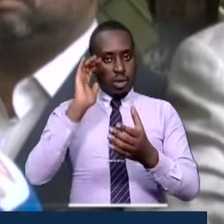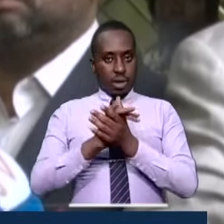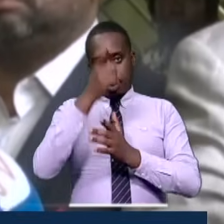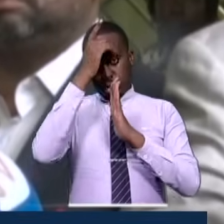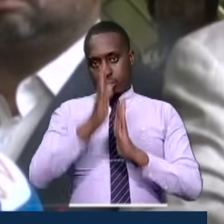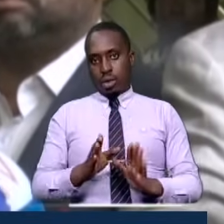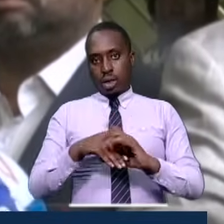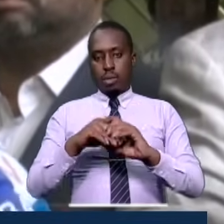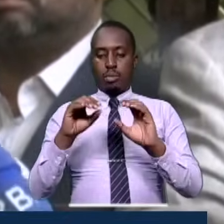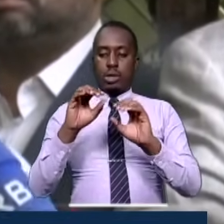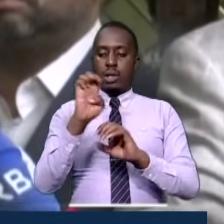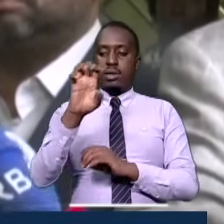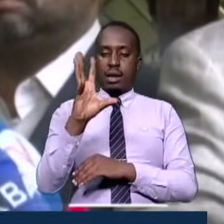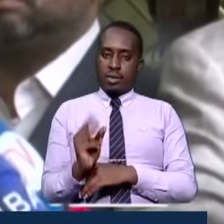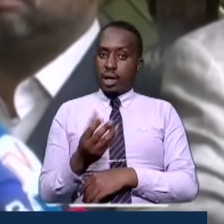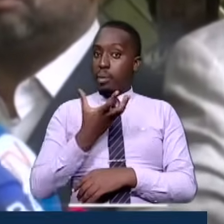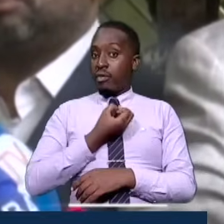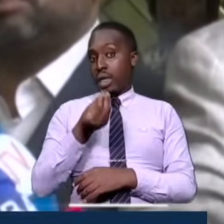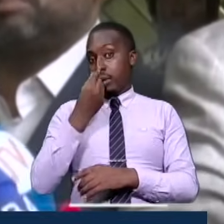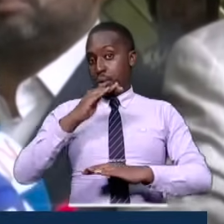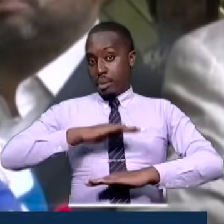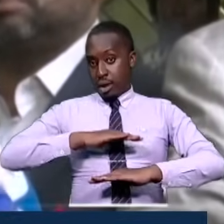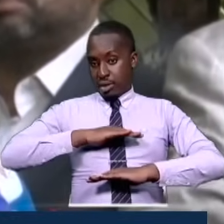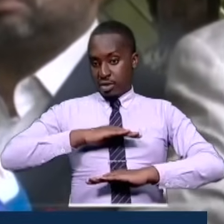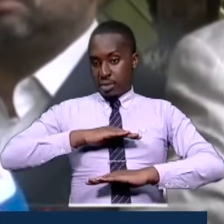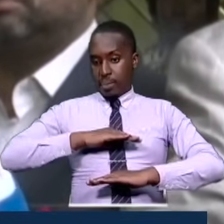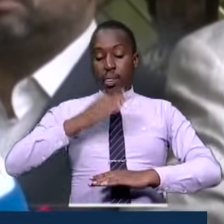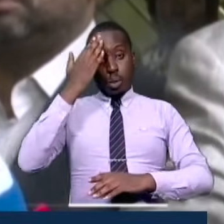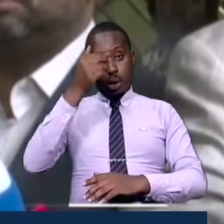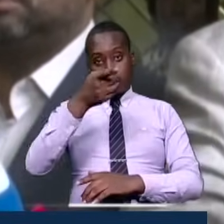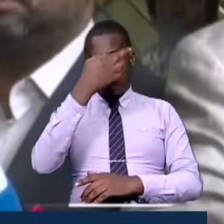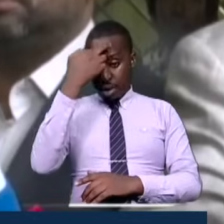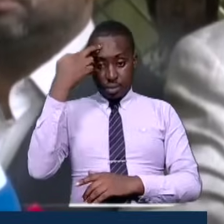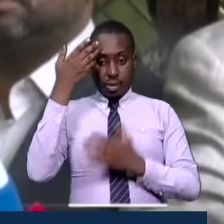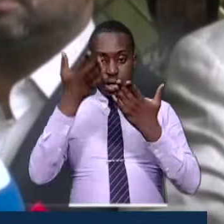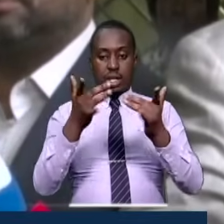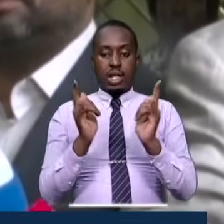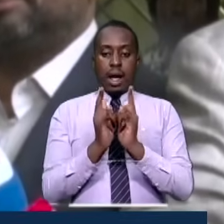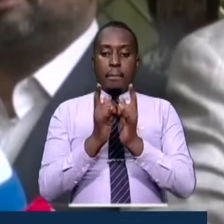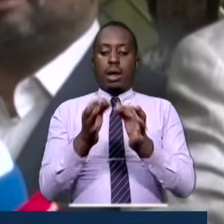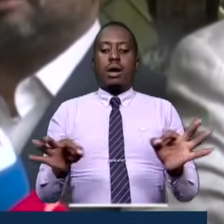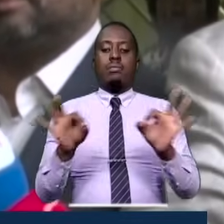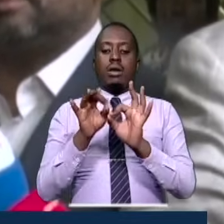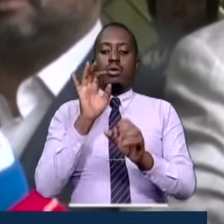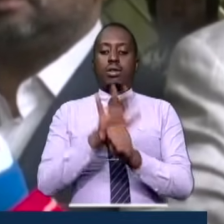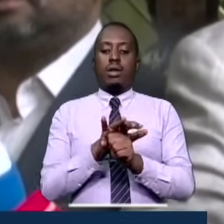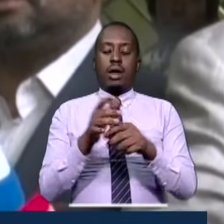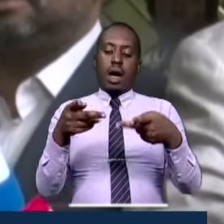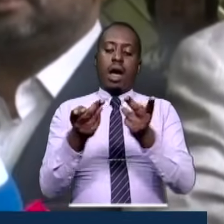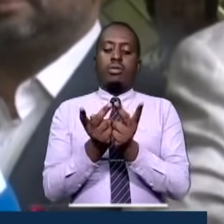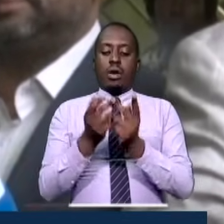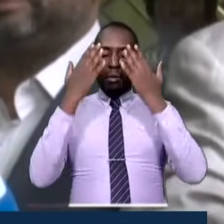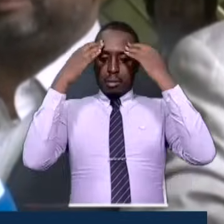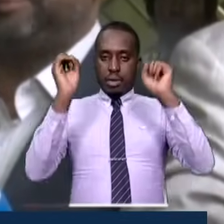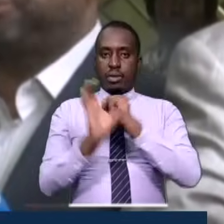abaturage b'umuryango w'Afurika y'Iburasirazuba bafite ibiribwa bihagije kubw'iyo mpamvu iyi ni inama y'ingirakamaro cyane aho abakuru